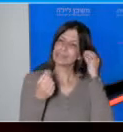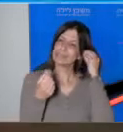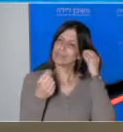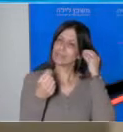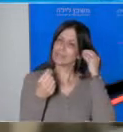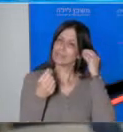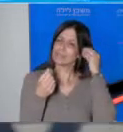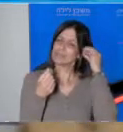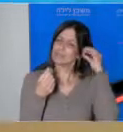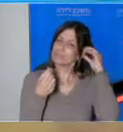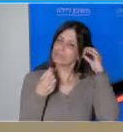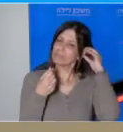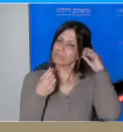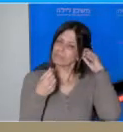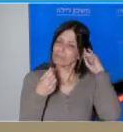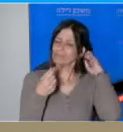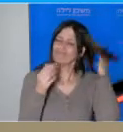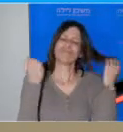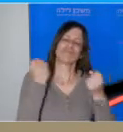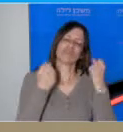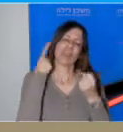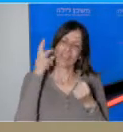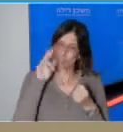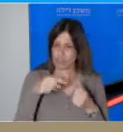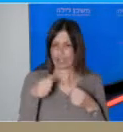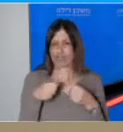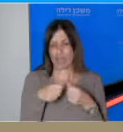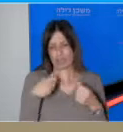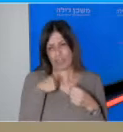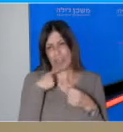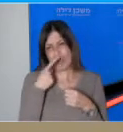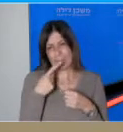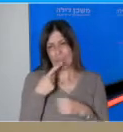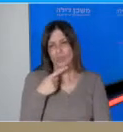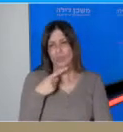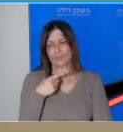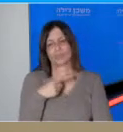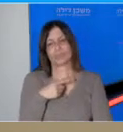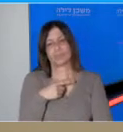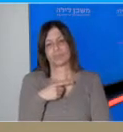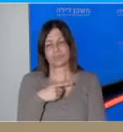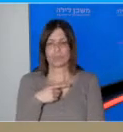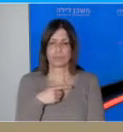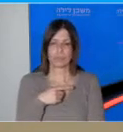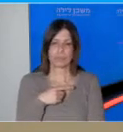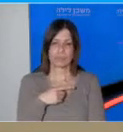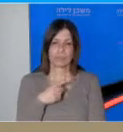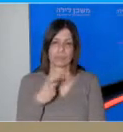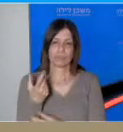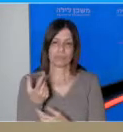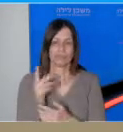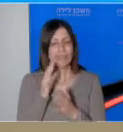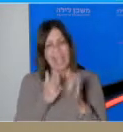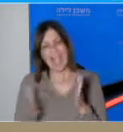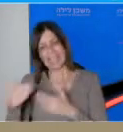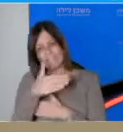קשה לדעת. שוב, יש את הקשרים האלה שציינו. העקיפים, כן, נכון. שהם לא כך עקיפים,